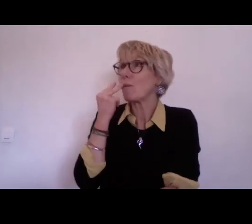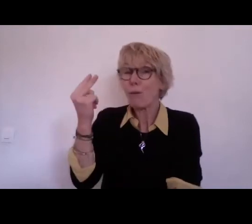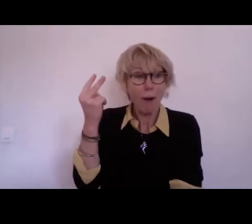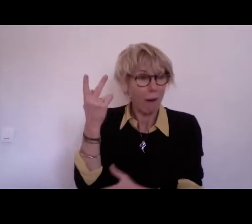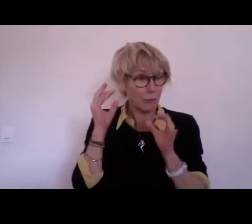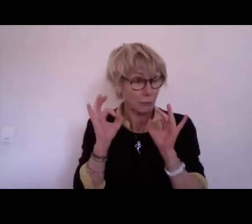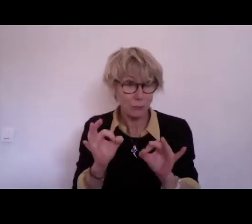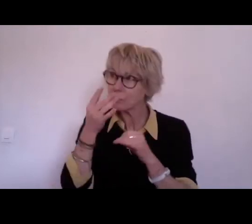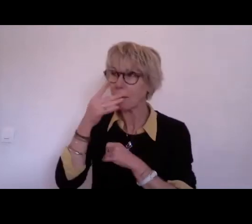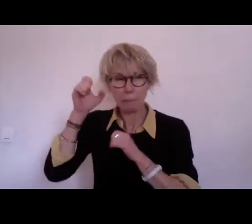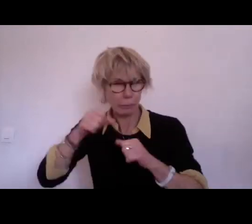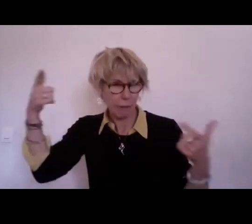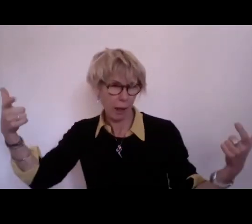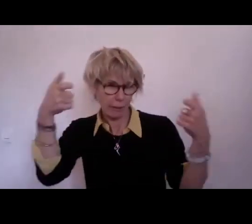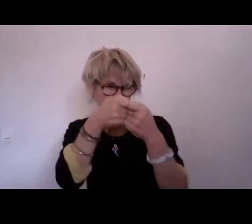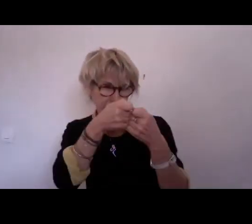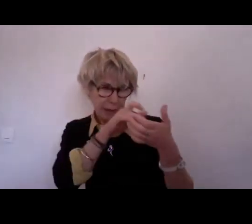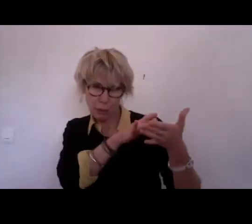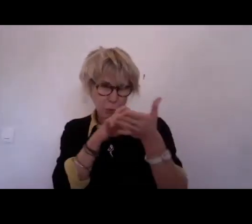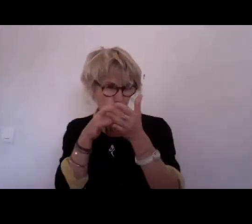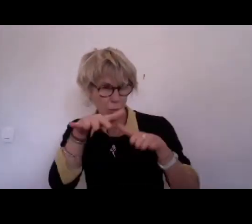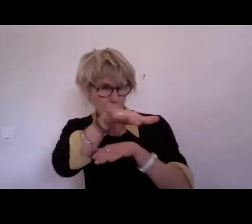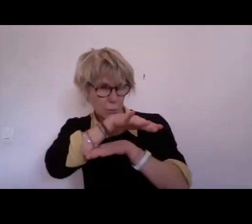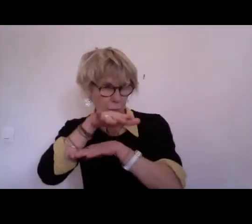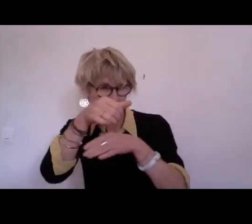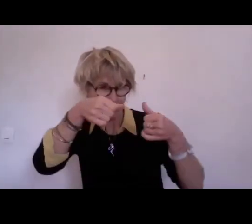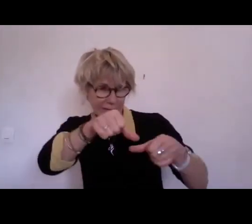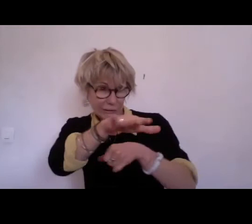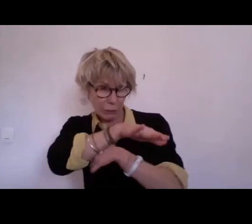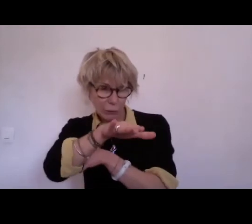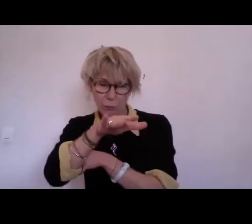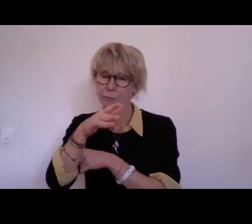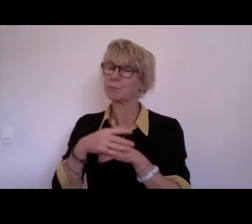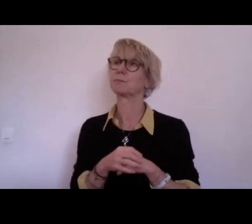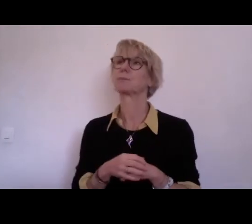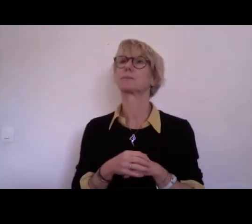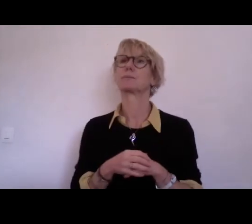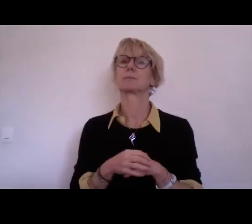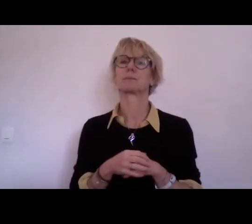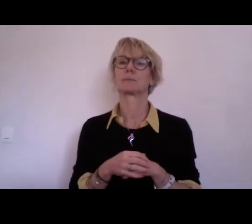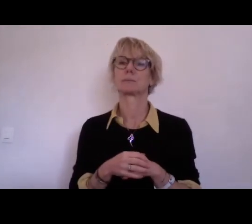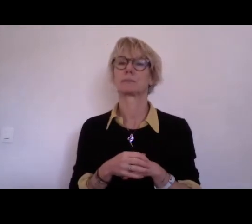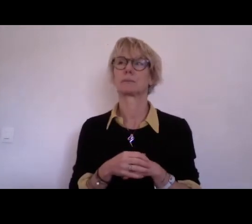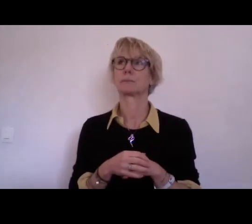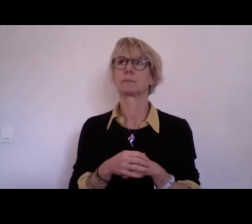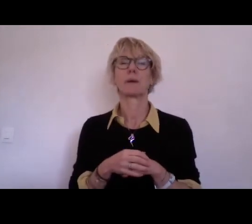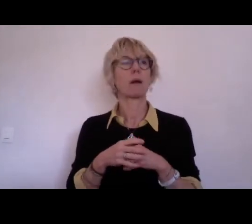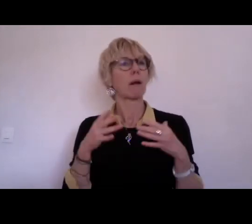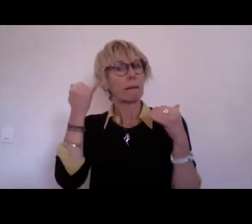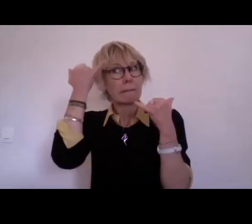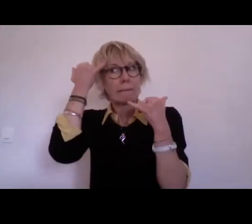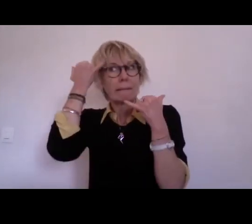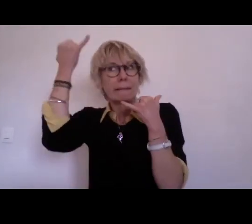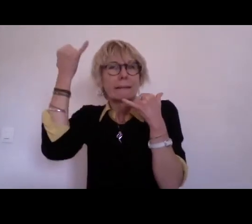aussi à nos patients et surtout par rapport à ce qu'on vivait à ce moment-là. J'avais l'idée qu'on pouvait être sauvé un